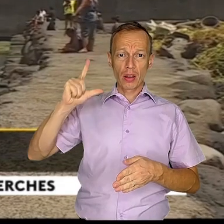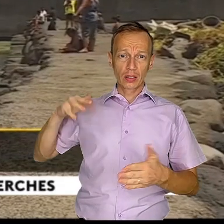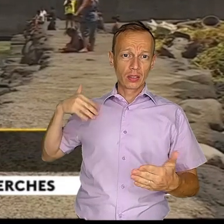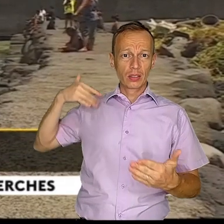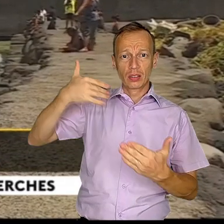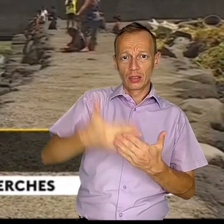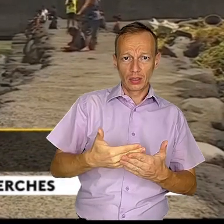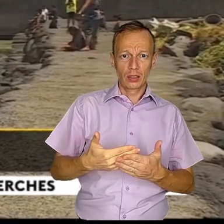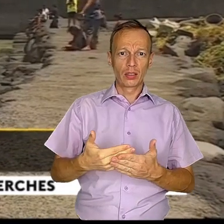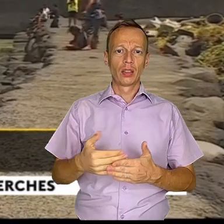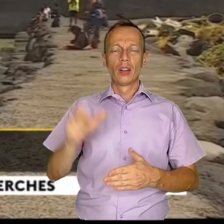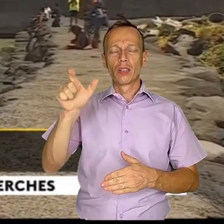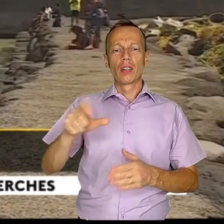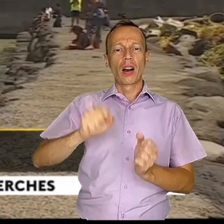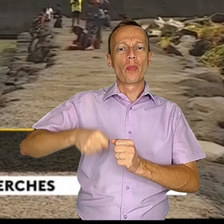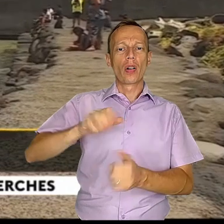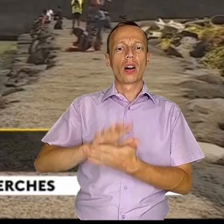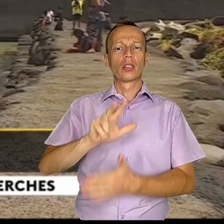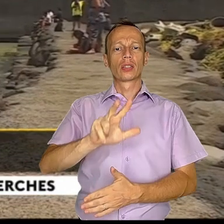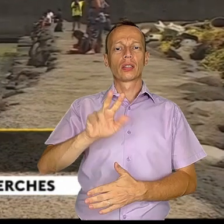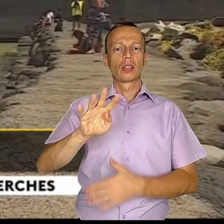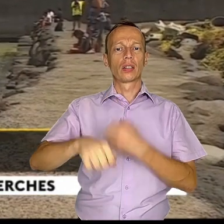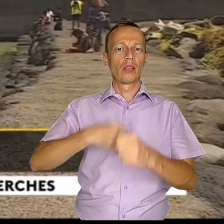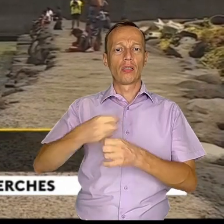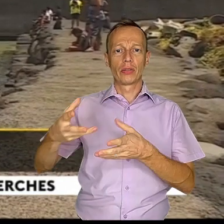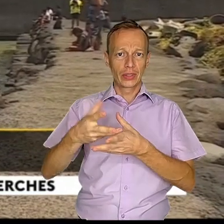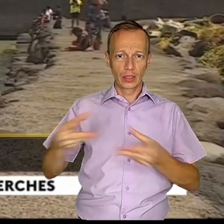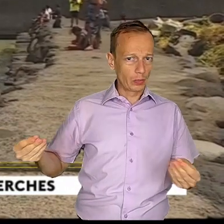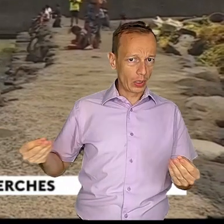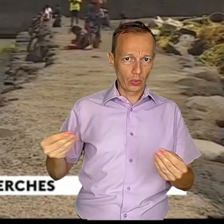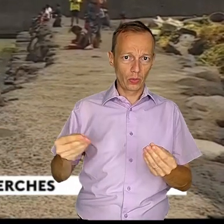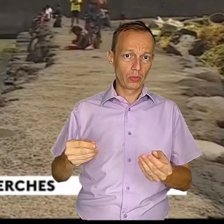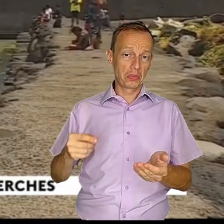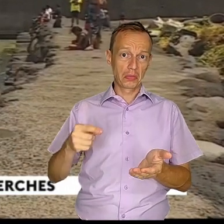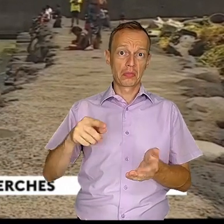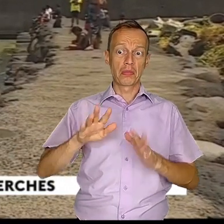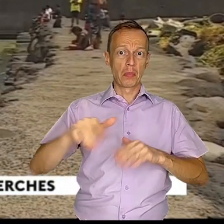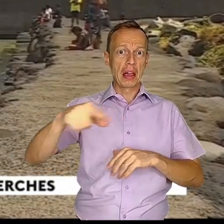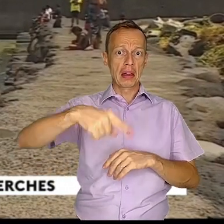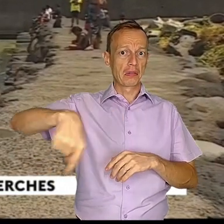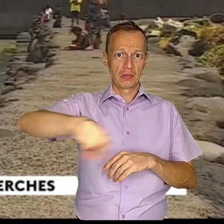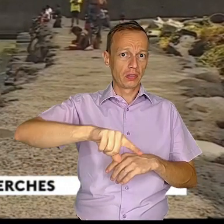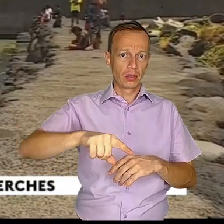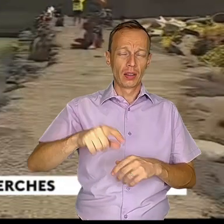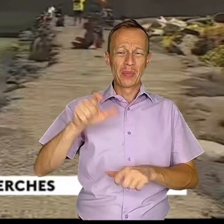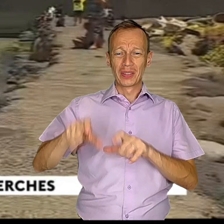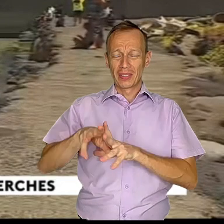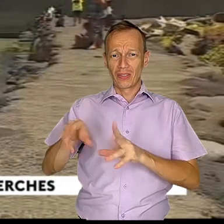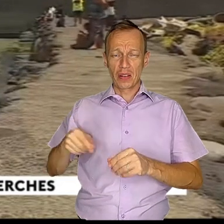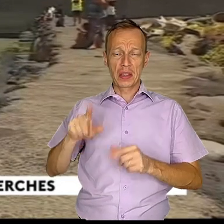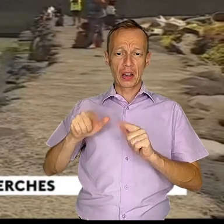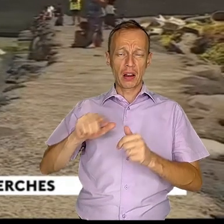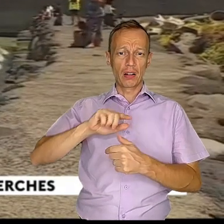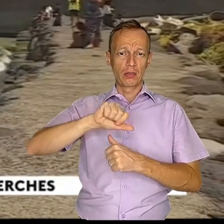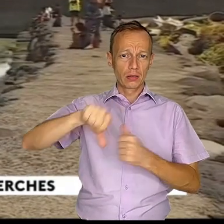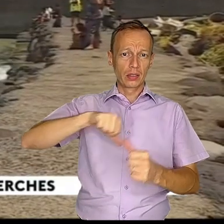jours, depuis lundi, depuis que Enoha Huuti, rameur de 34 ans, a disparu dans la rade de Papeete, des